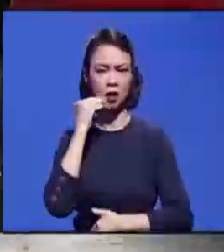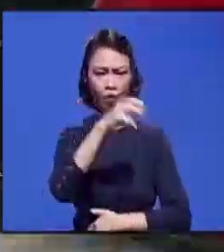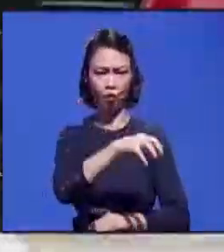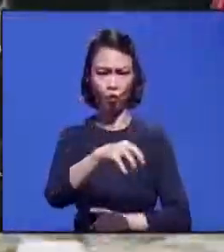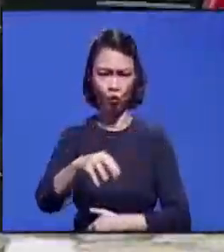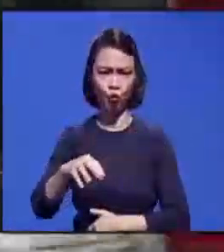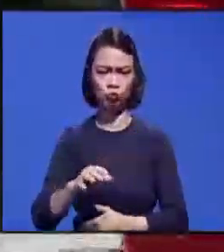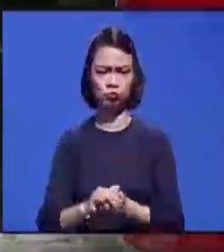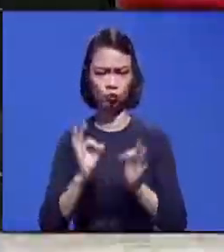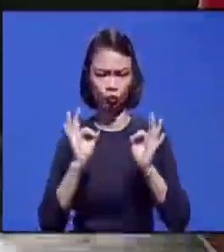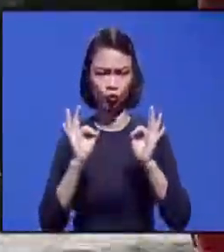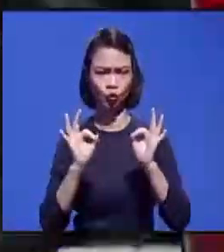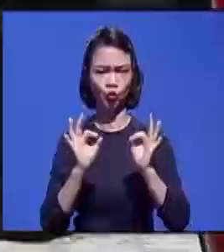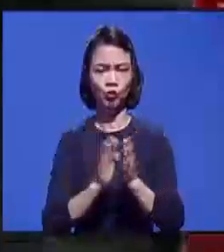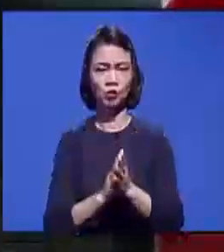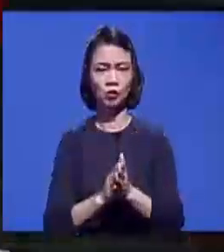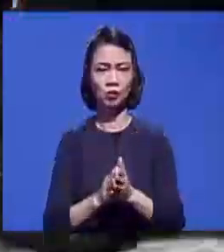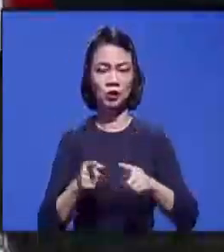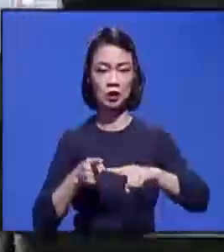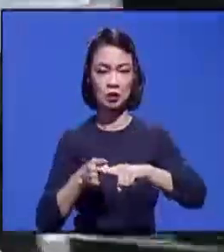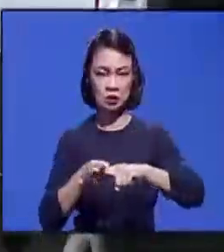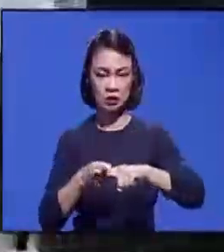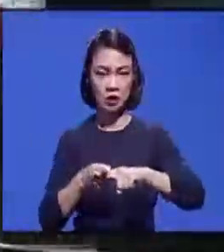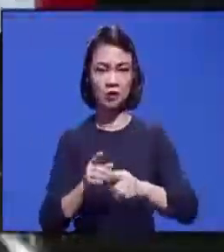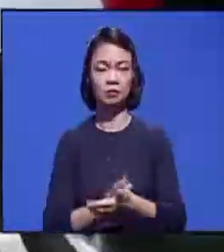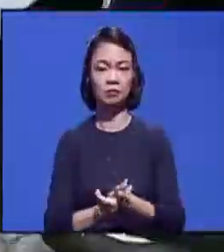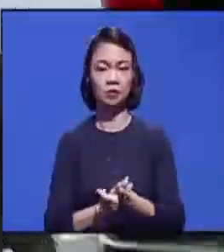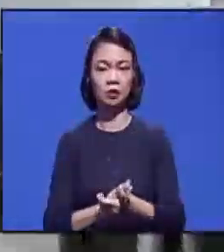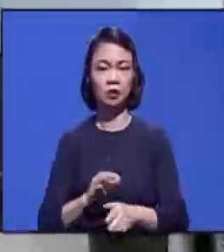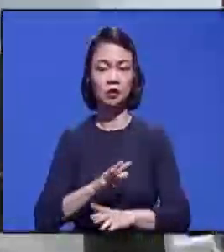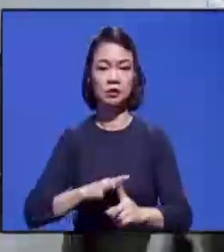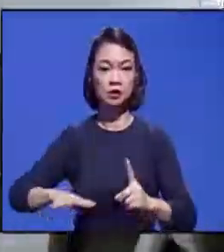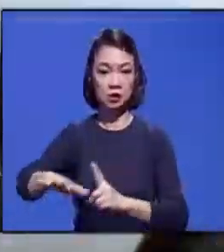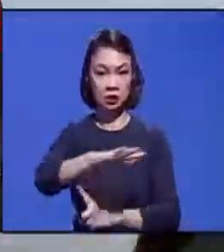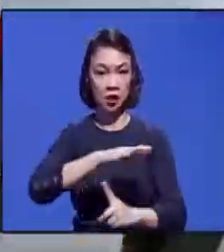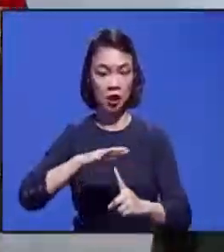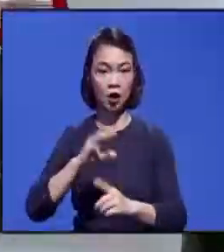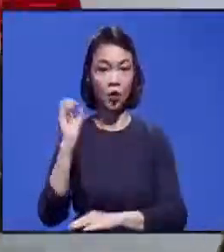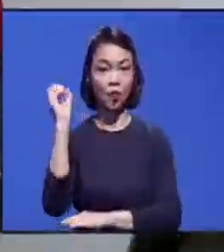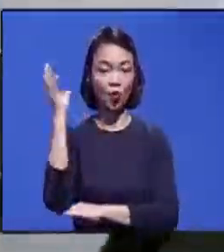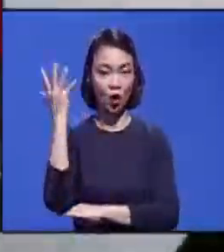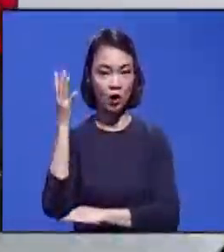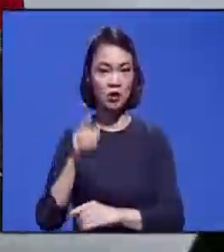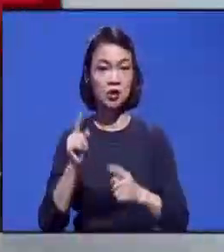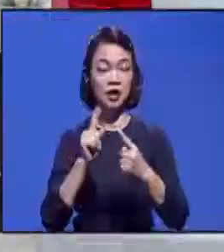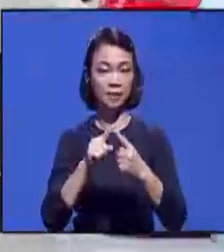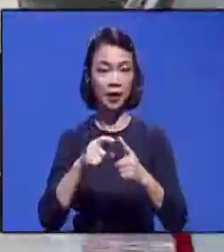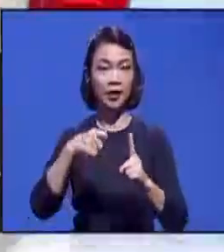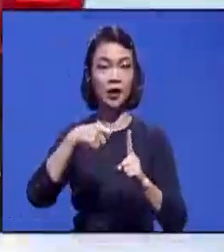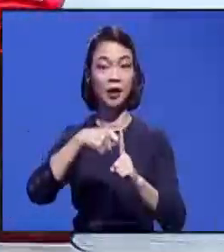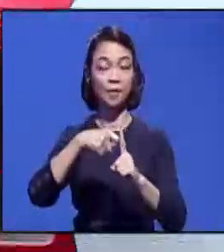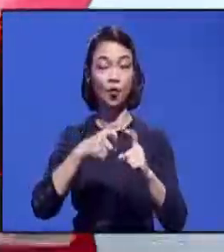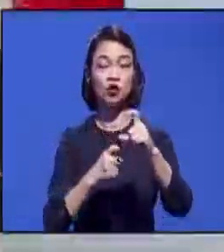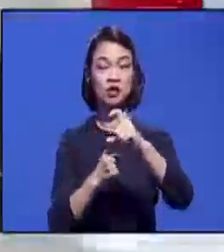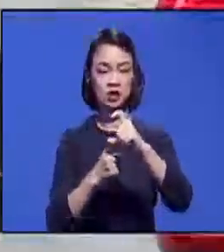begitu, tidak hanya pada kawasan Silang, Medan Merdeka ataupun di sekitaran Monas, tetapi hingga persimpangan Kebon Sirih pun aparat